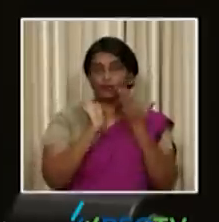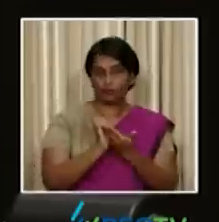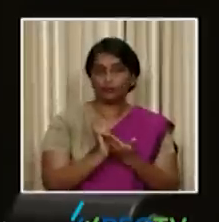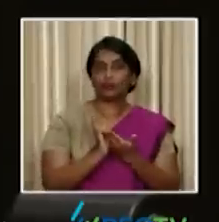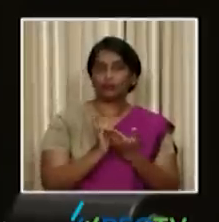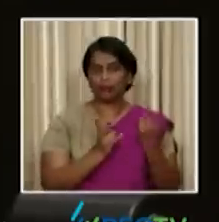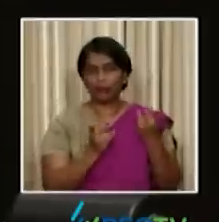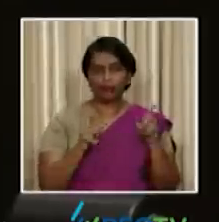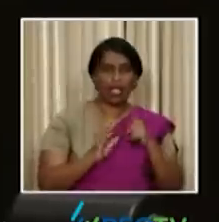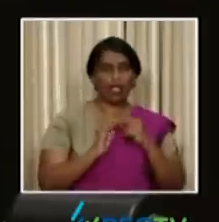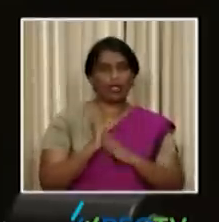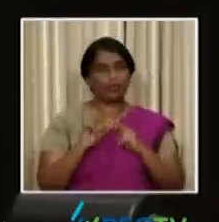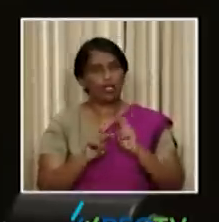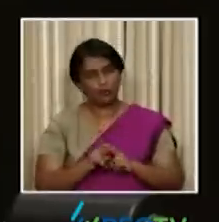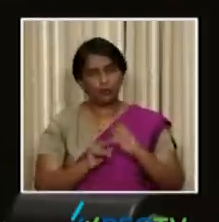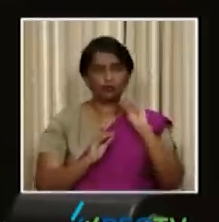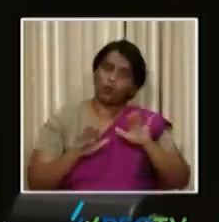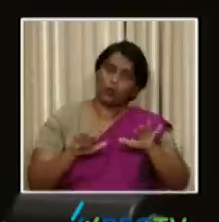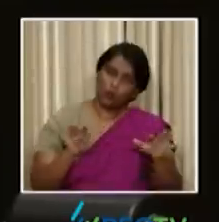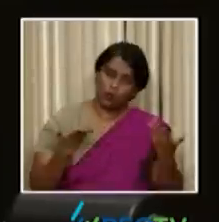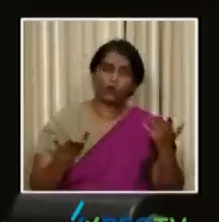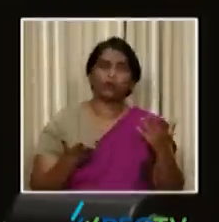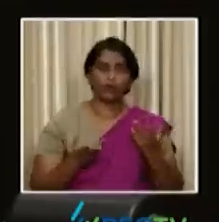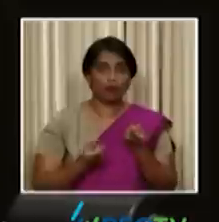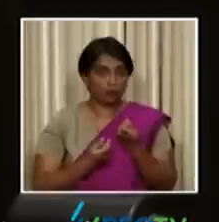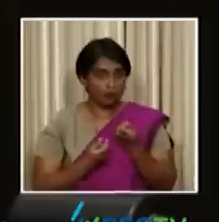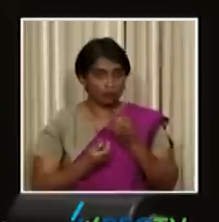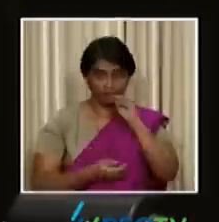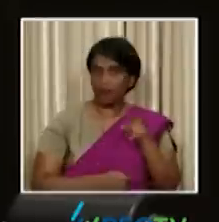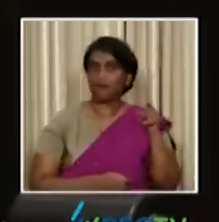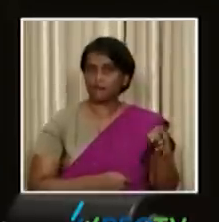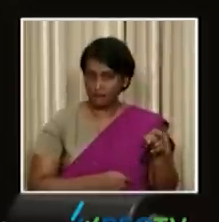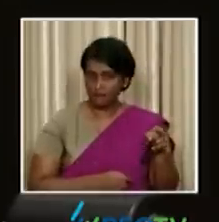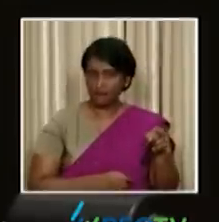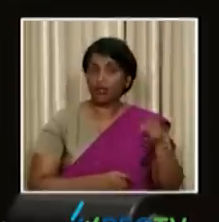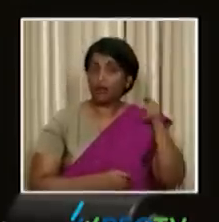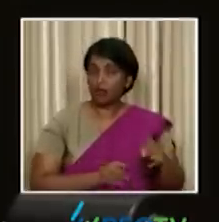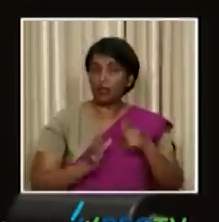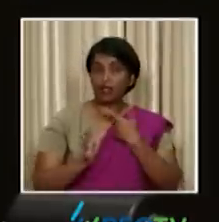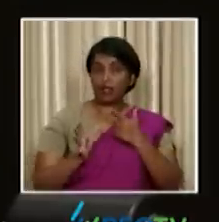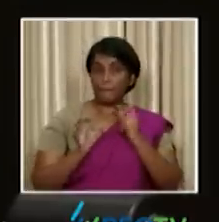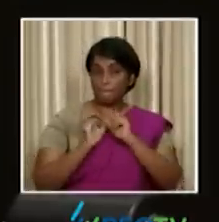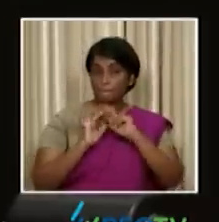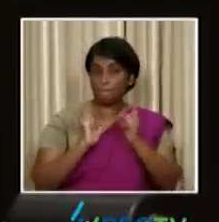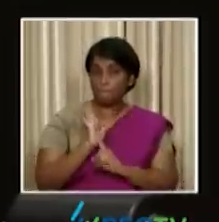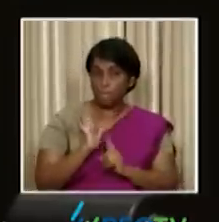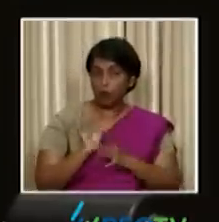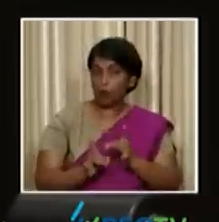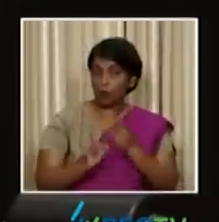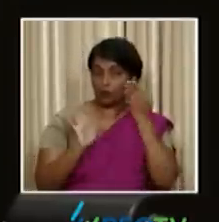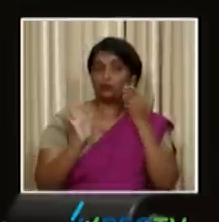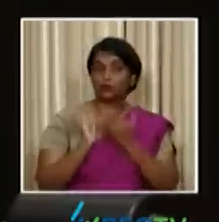පැවතුණු නිසා IMF එක යම් යම් ආකාරයට අපිට කිව්වා වත්කමක් උපයාගෙන තිබෙනවා නම් මේ පනත යටතේ දක්වන අර්ථ නිරූපණයකට